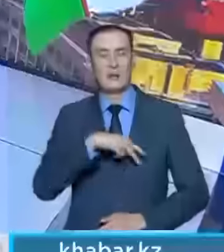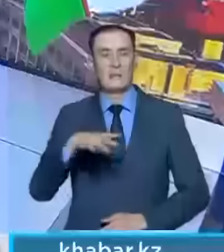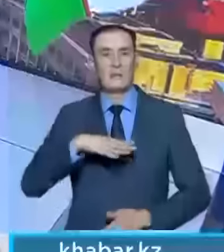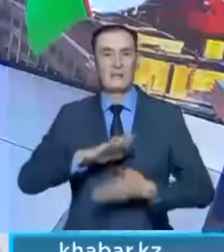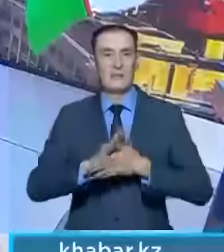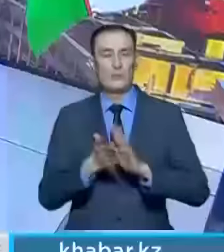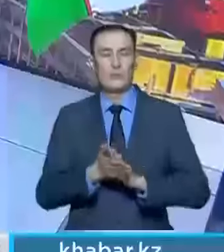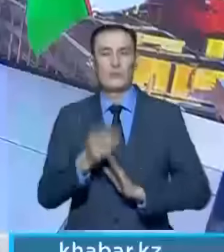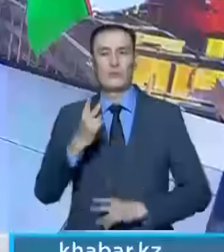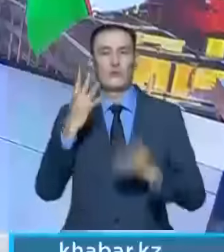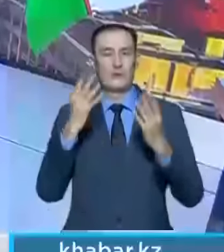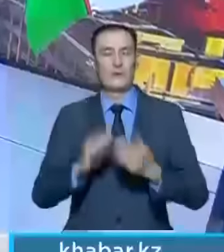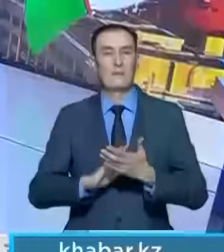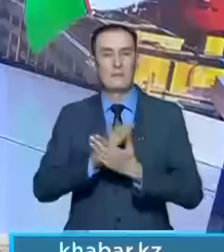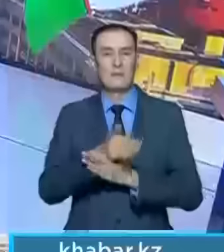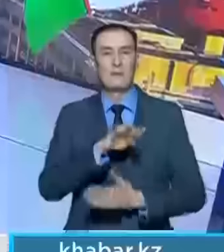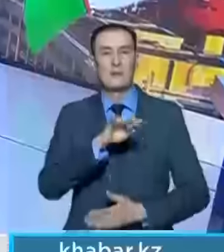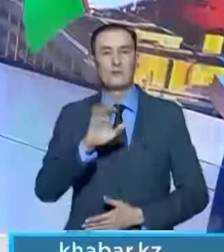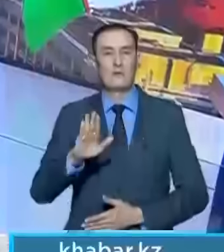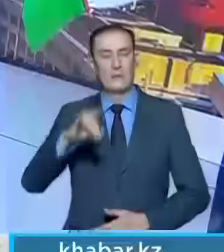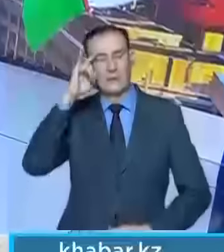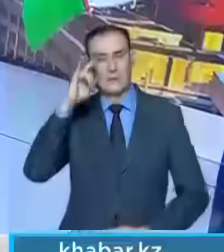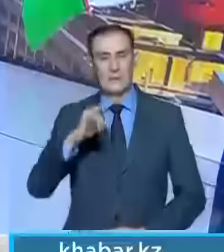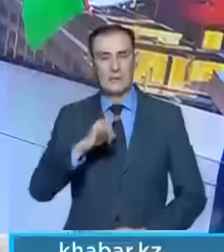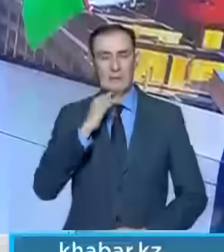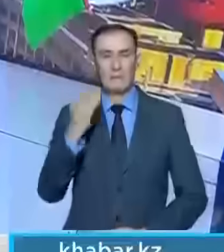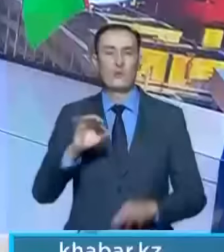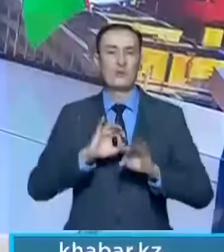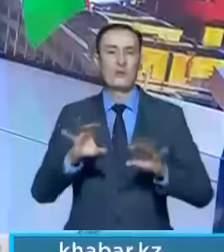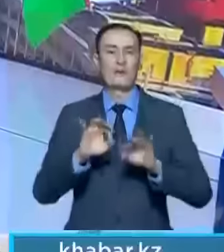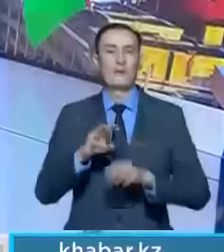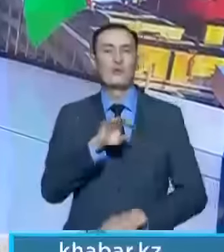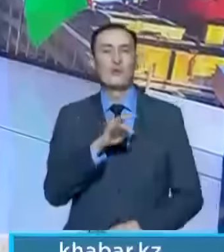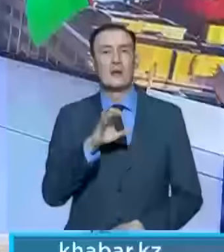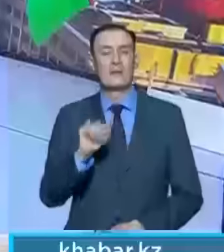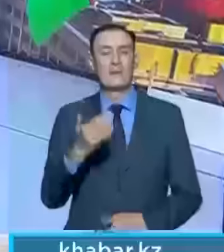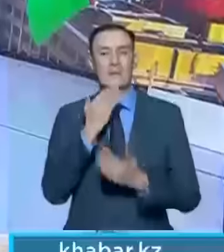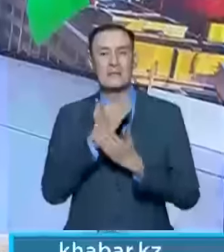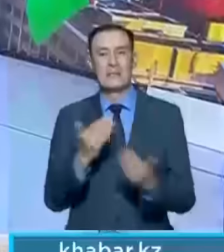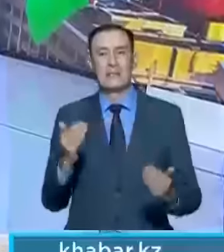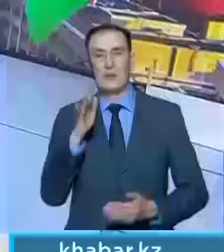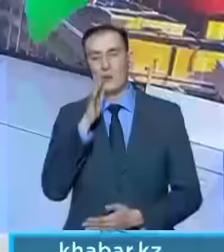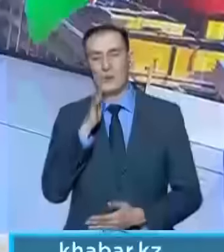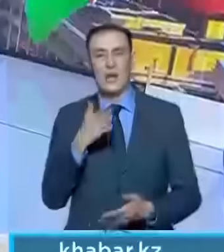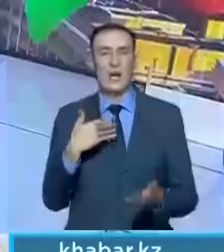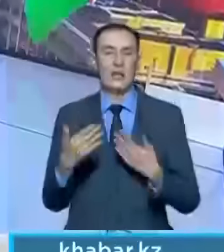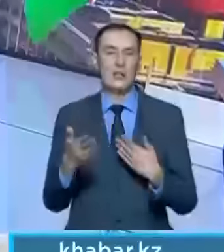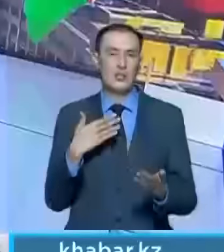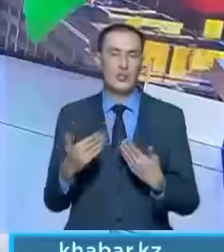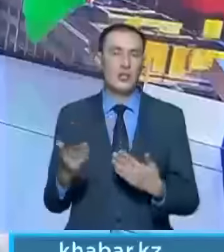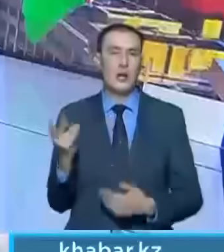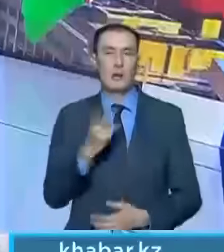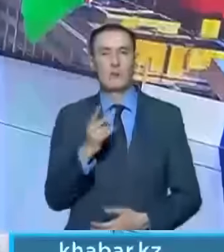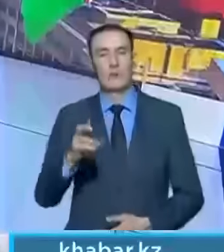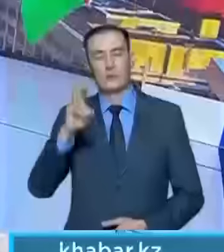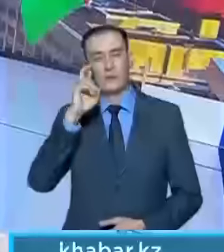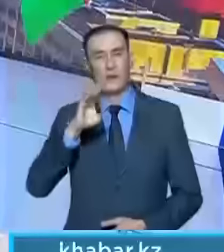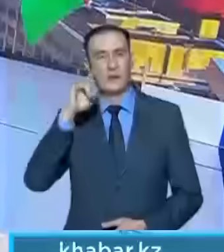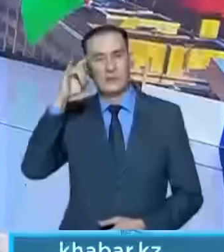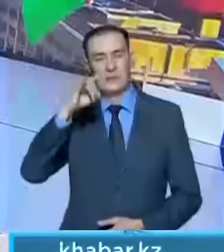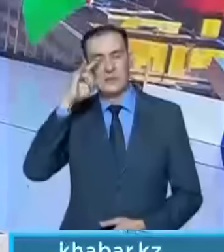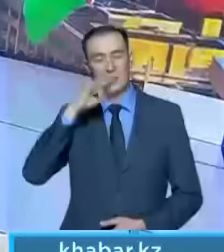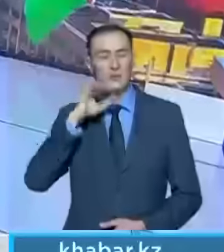рамках двухдневного визита Шавката Мирзиёева в Казахстан. По словам Касым-Жомарта Токаева, в последние годы атмосфера взаимоотношений между казахскими